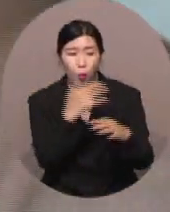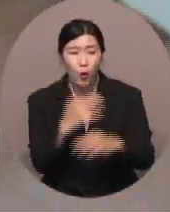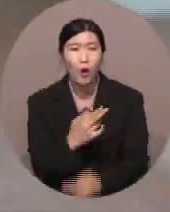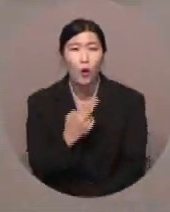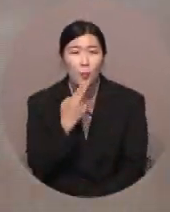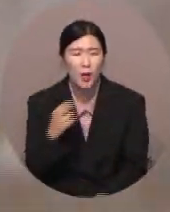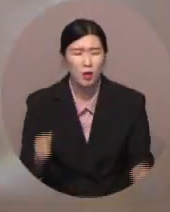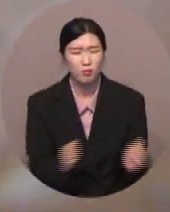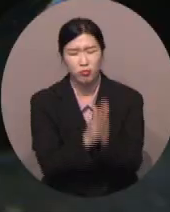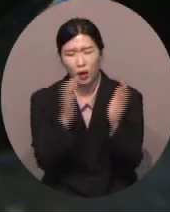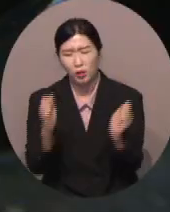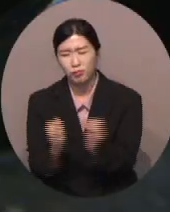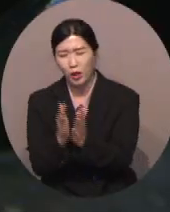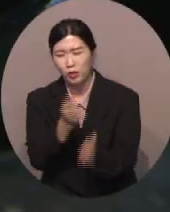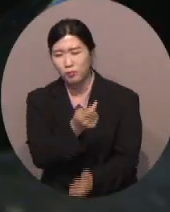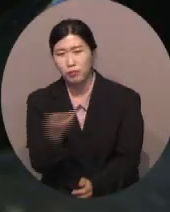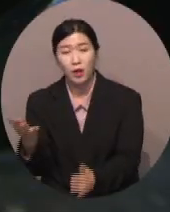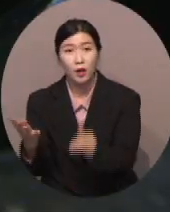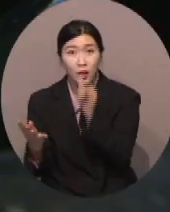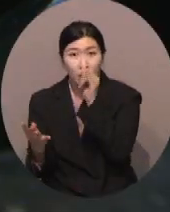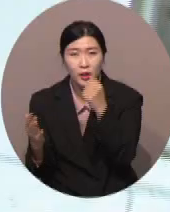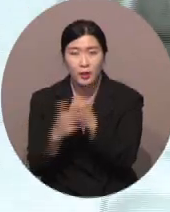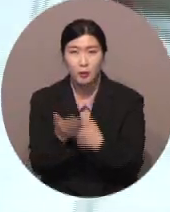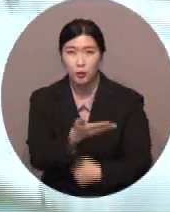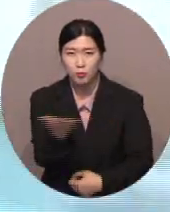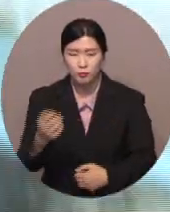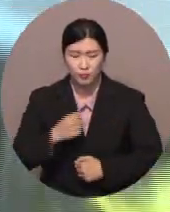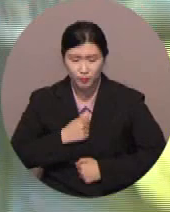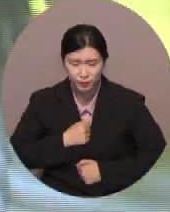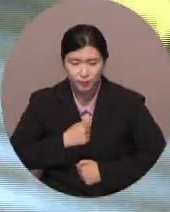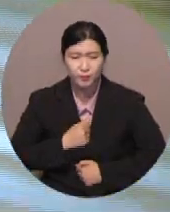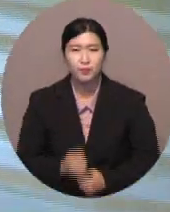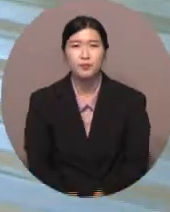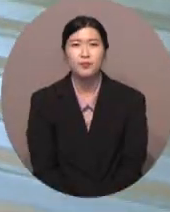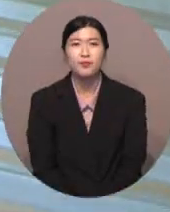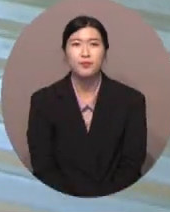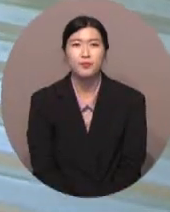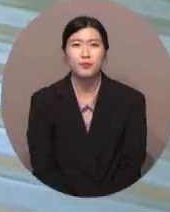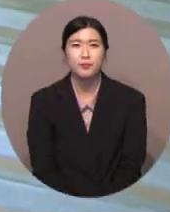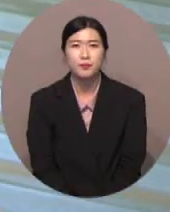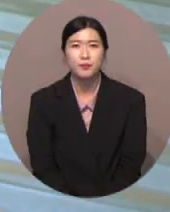겨울철에 발생하는 만큼 각별한 주의가 필요합니다. MBC 뉴스 김지혜입니다.